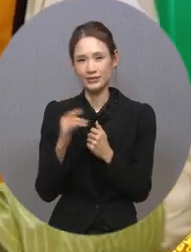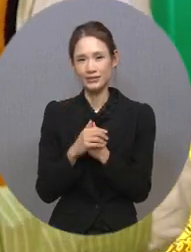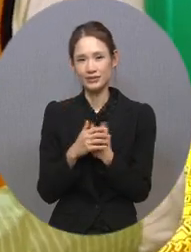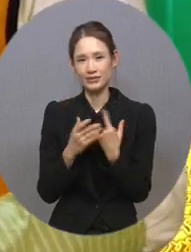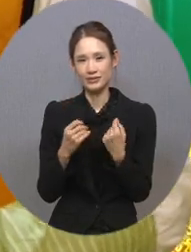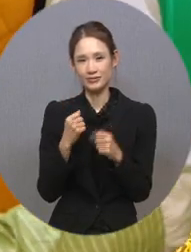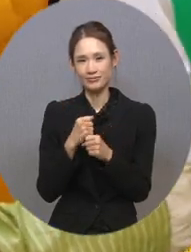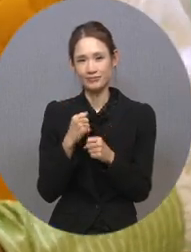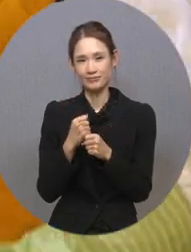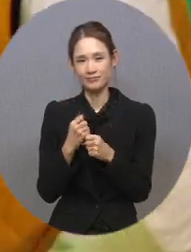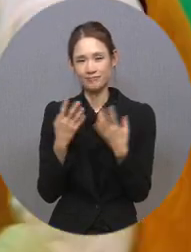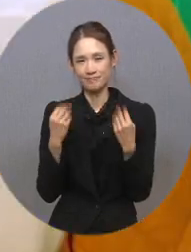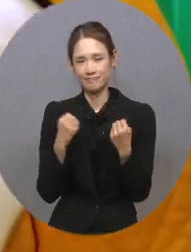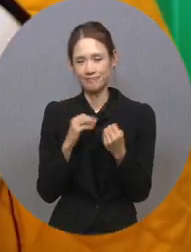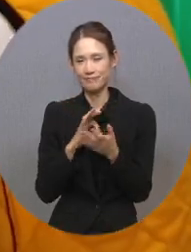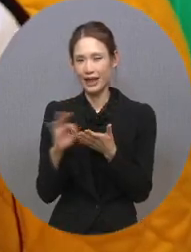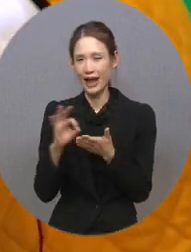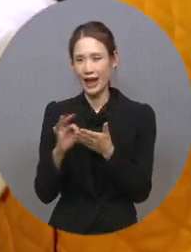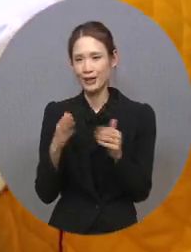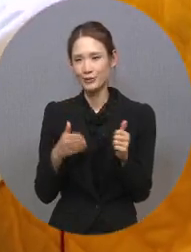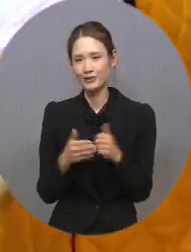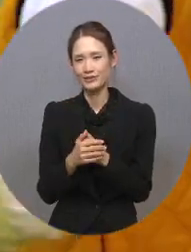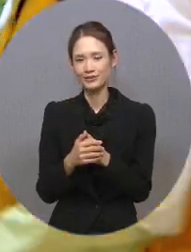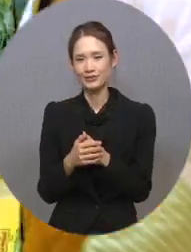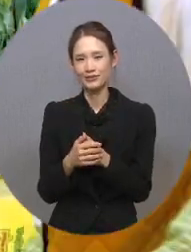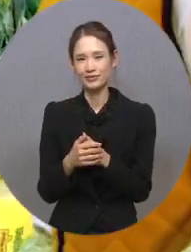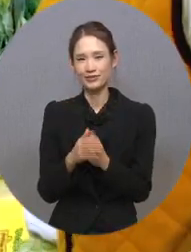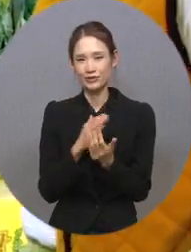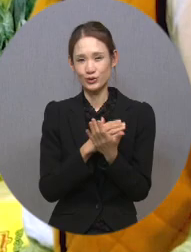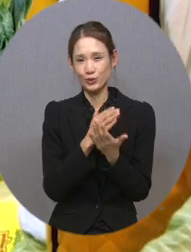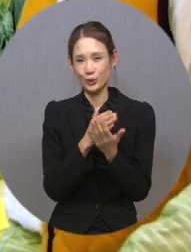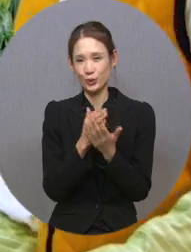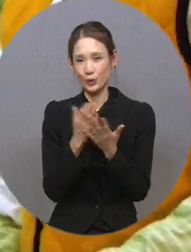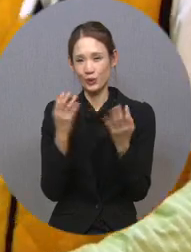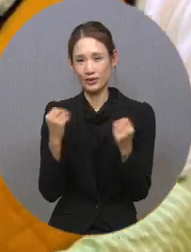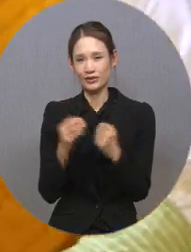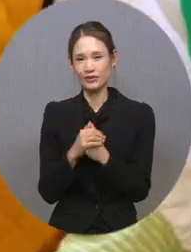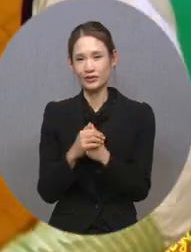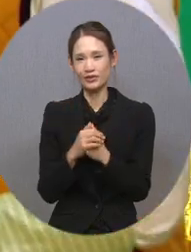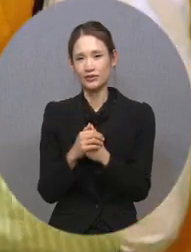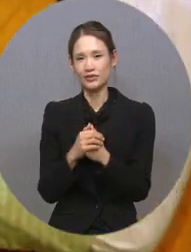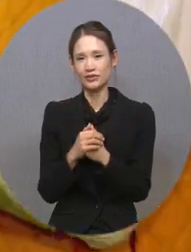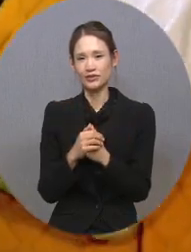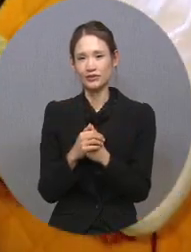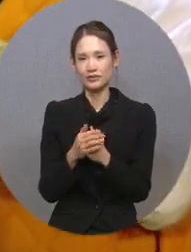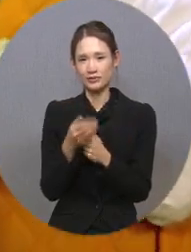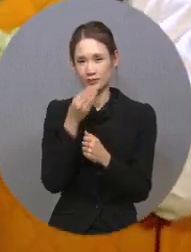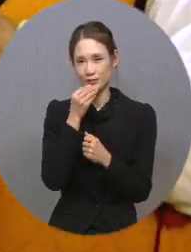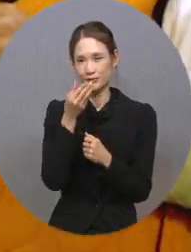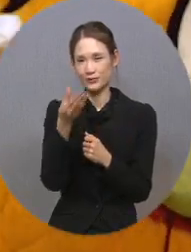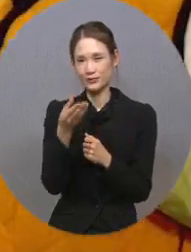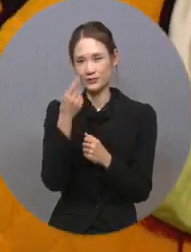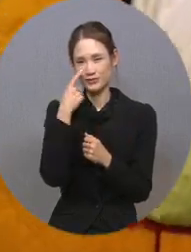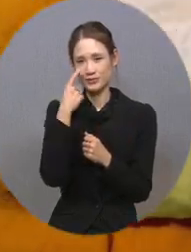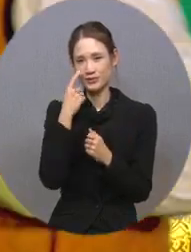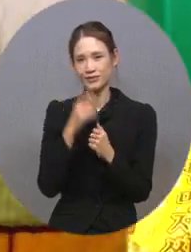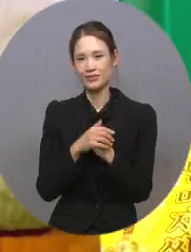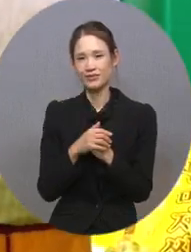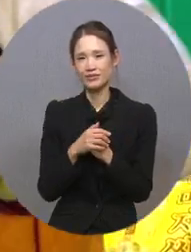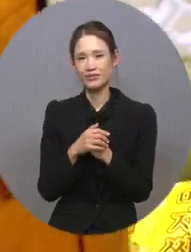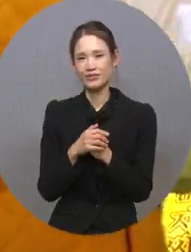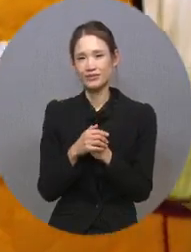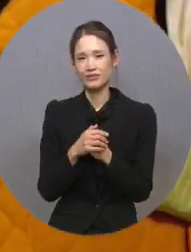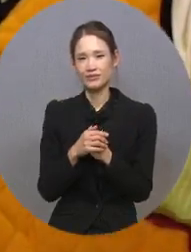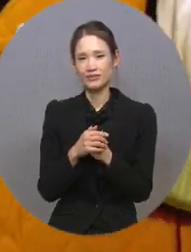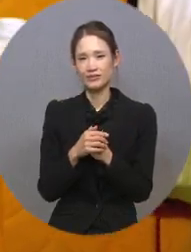저희들이 생산하고 있습니다. 많이 이용해 주십시오. 치즈 종류도 그러니까 한두 가지. 오, 그러니까. 네. 하나 드셔보십시오. 와. 전